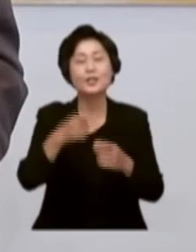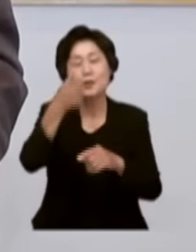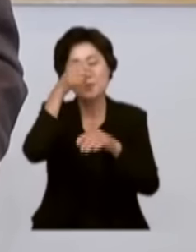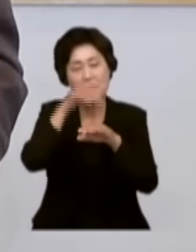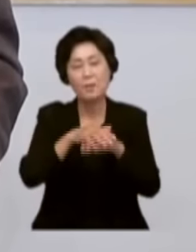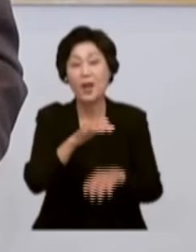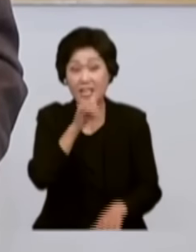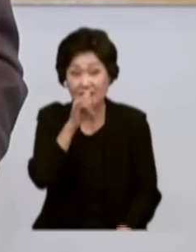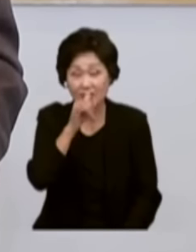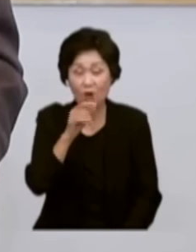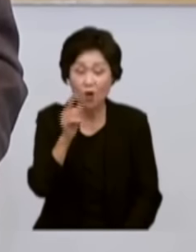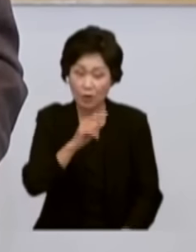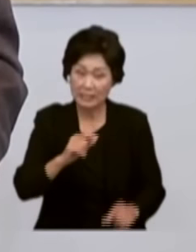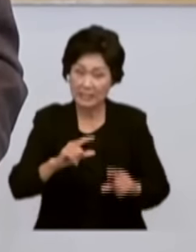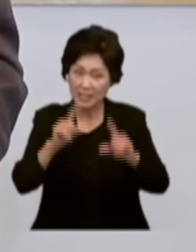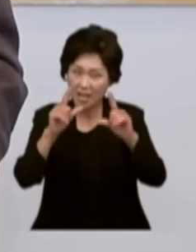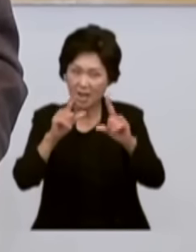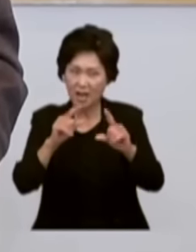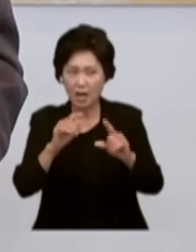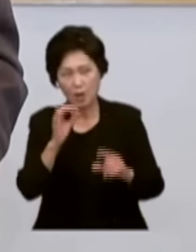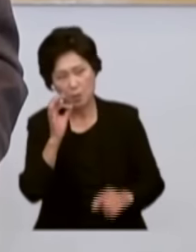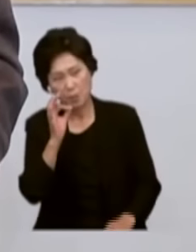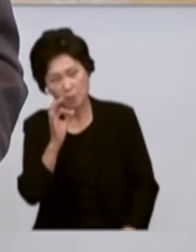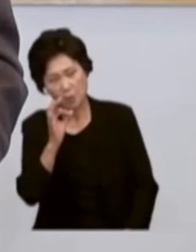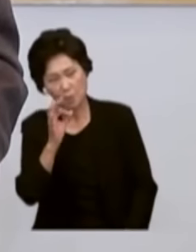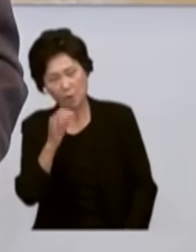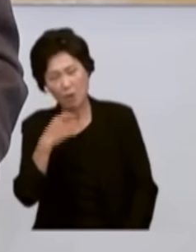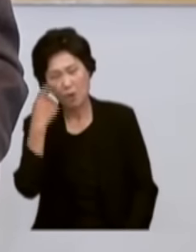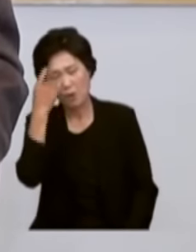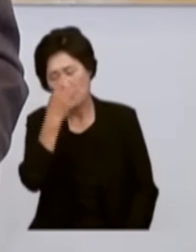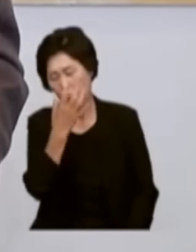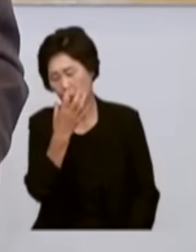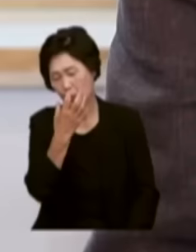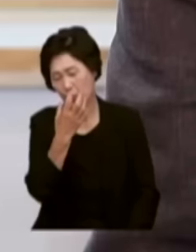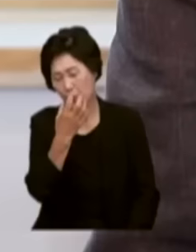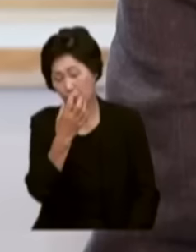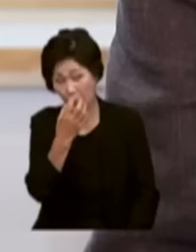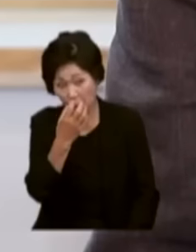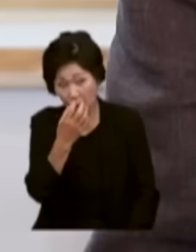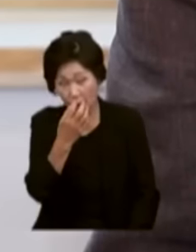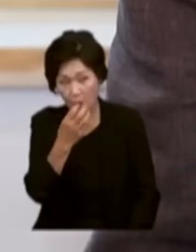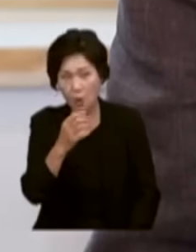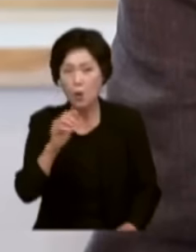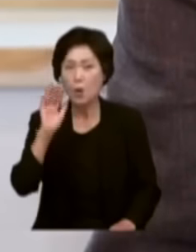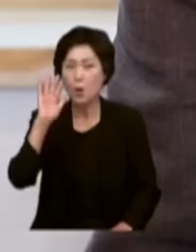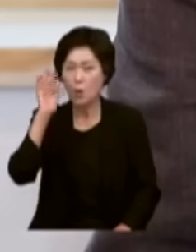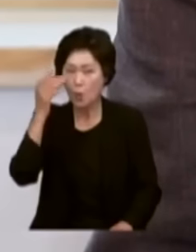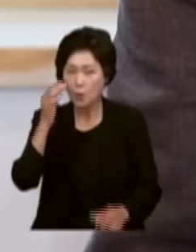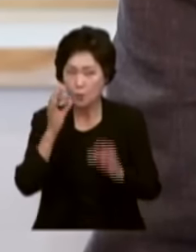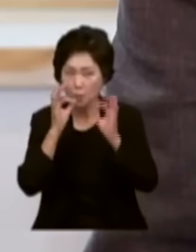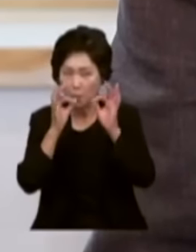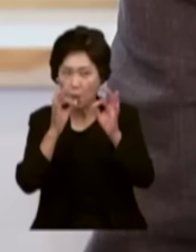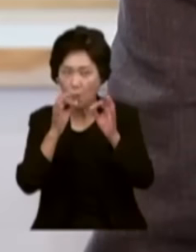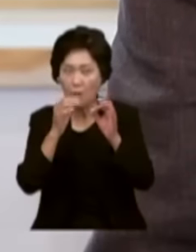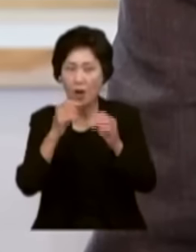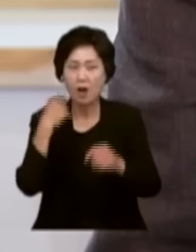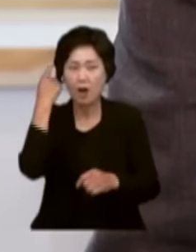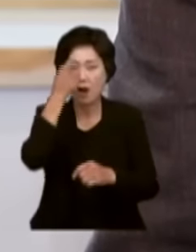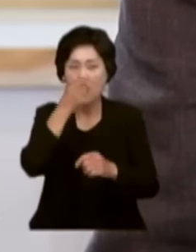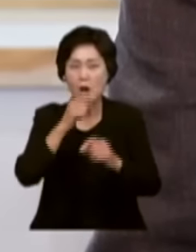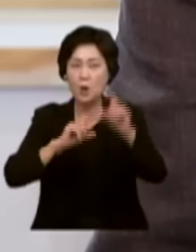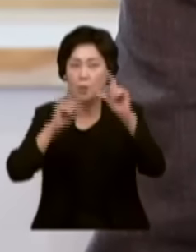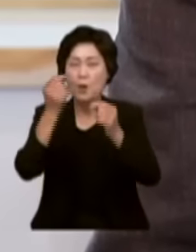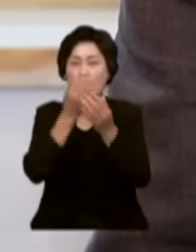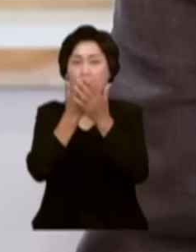날은 정말 얼굴이 아유 저래도 될까 할 정도로 너무 안 좋았다가 요새 보면은 점점 밝아지는 모습.